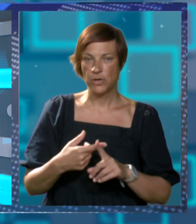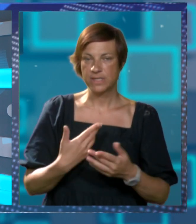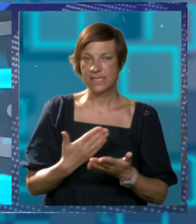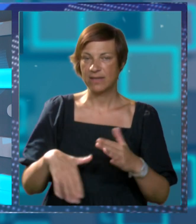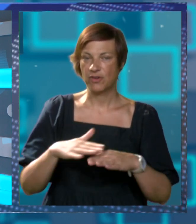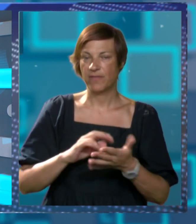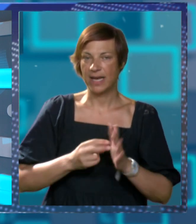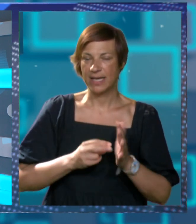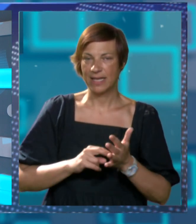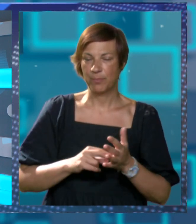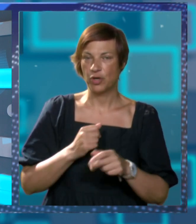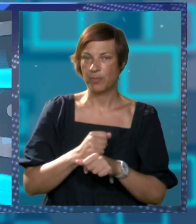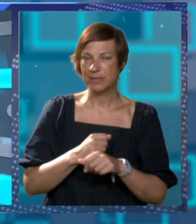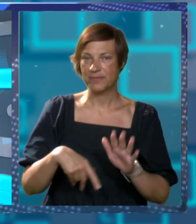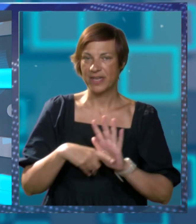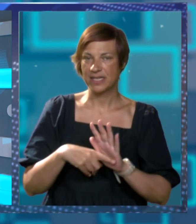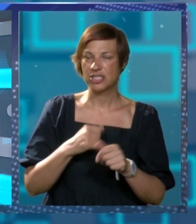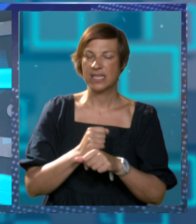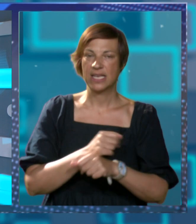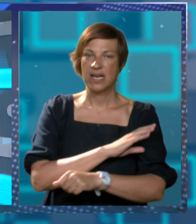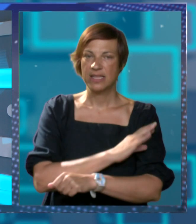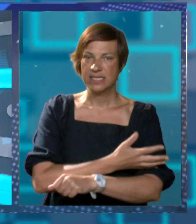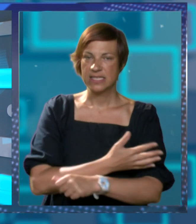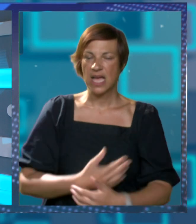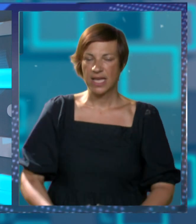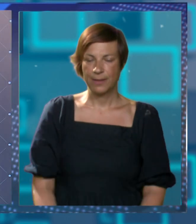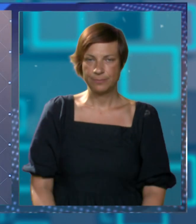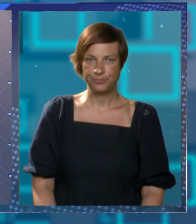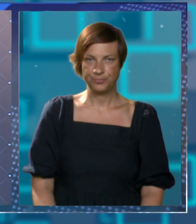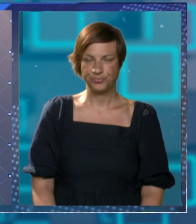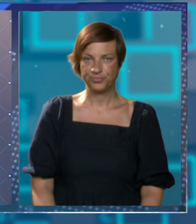pozitivno, veliki problem i dalje stvara nedostatak radne snage.